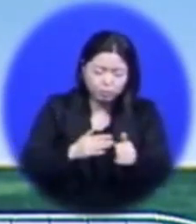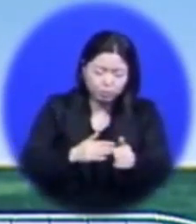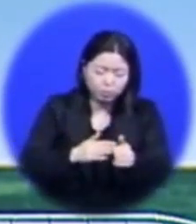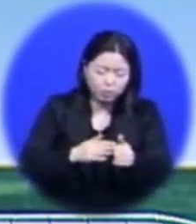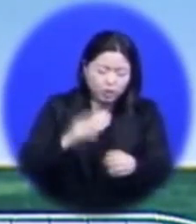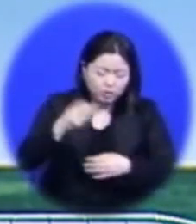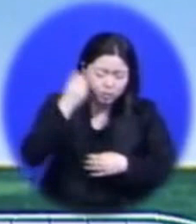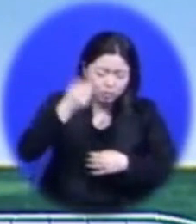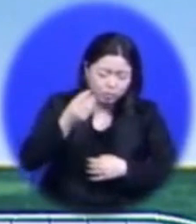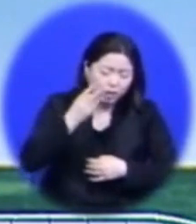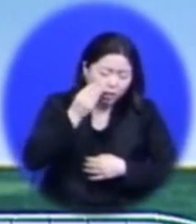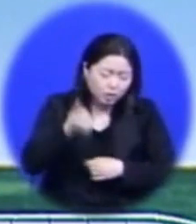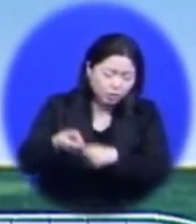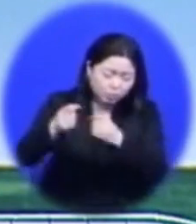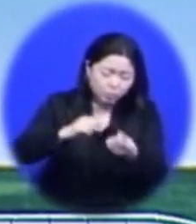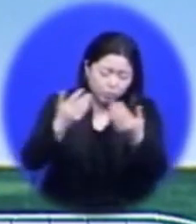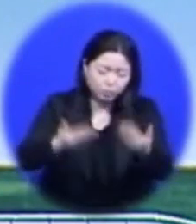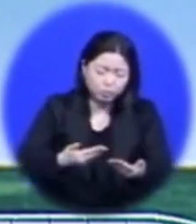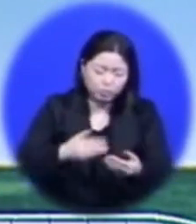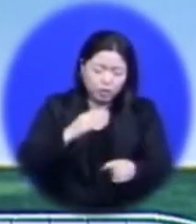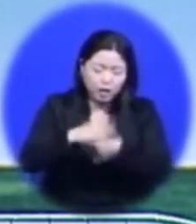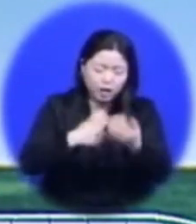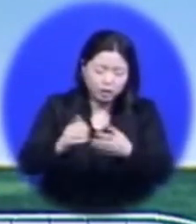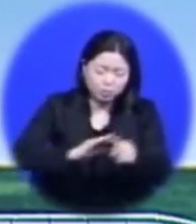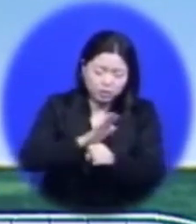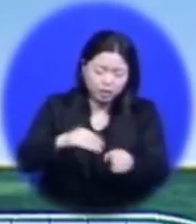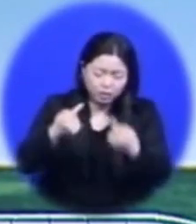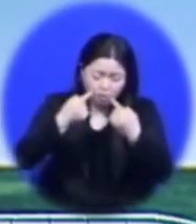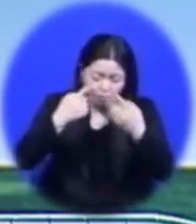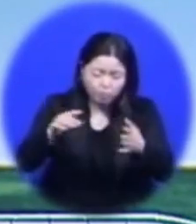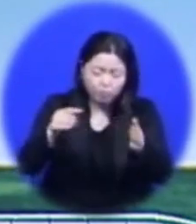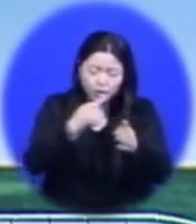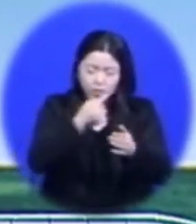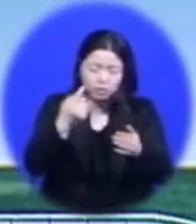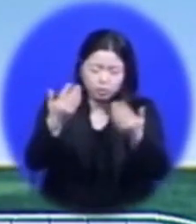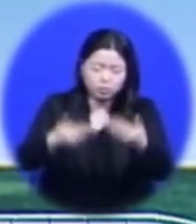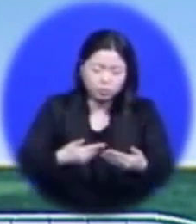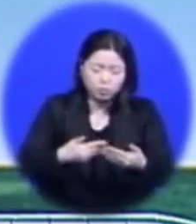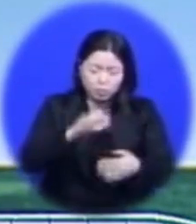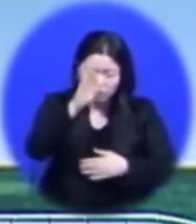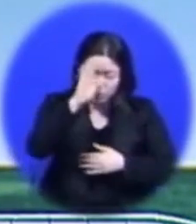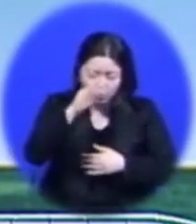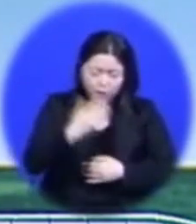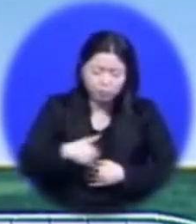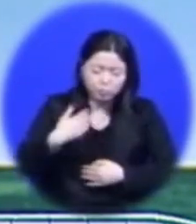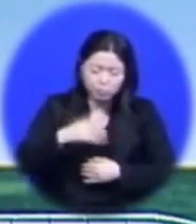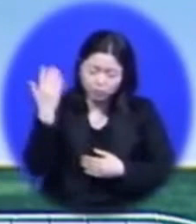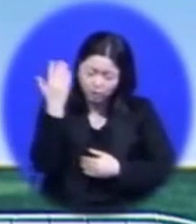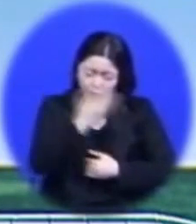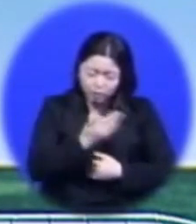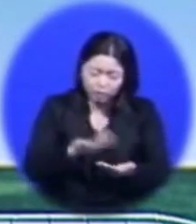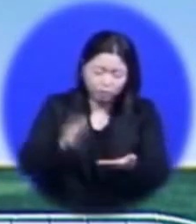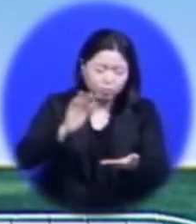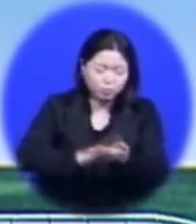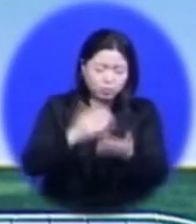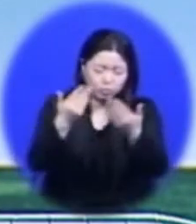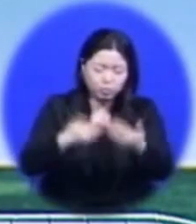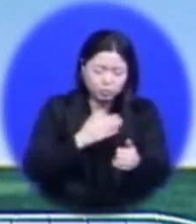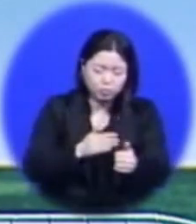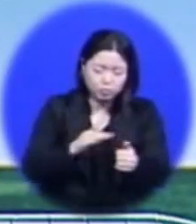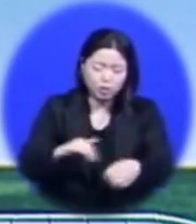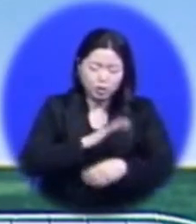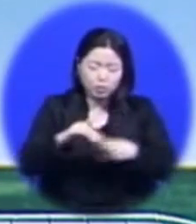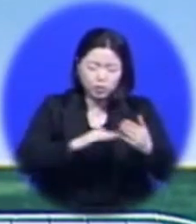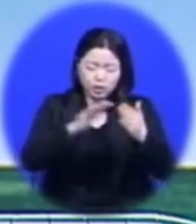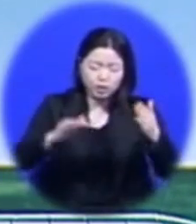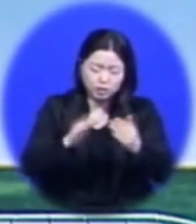기름 부으시고 하나님의 사랑의 확증을 주시고 병든 몸도 깨끗하게 고쳐주시고 우리의